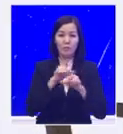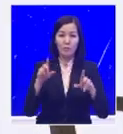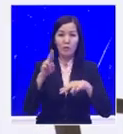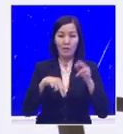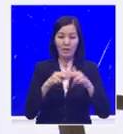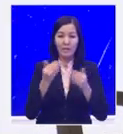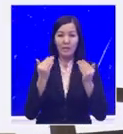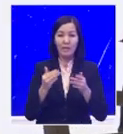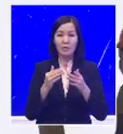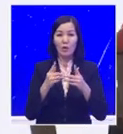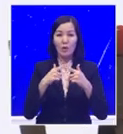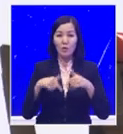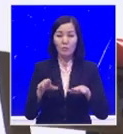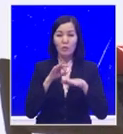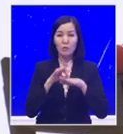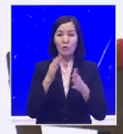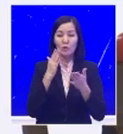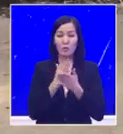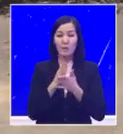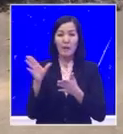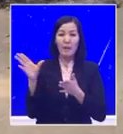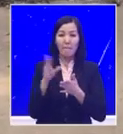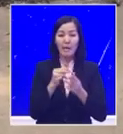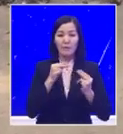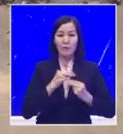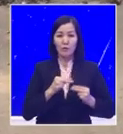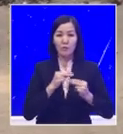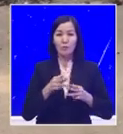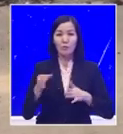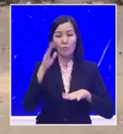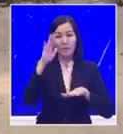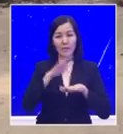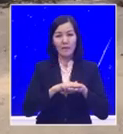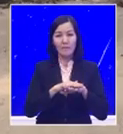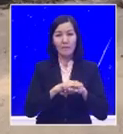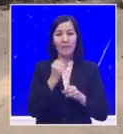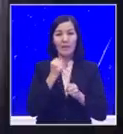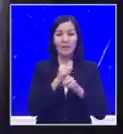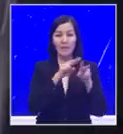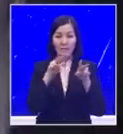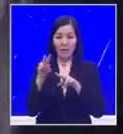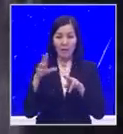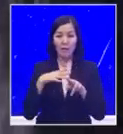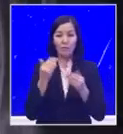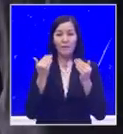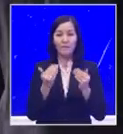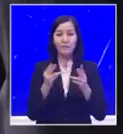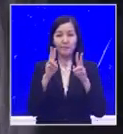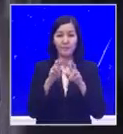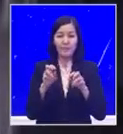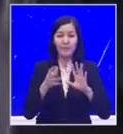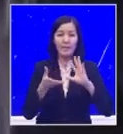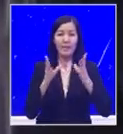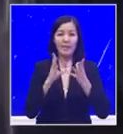Қазір ұйымдастыру үрдістері жүріп жатыр. Бар жұмыс барысы облыс әкімі Амандық Баталовтың бақылауында. Бұл рейд нәтижелері